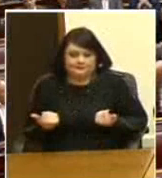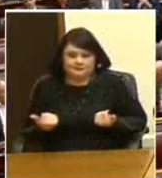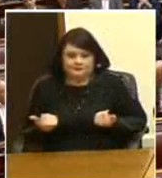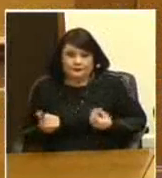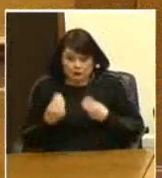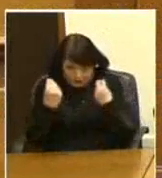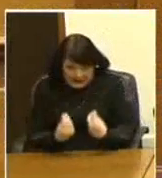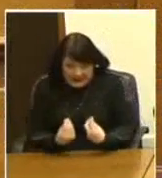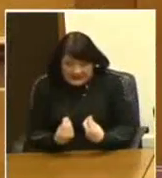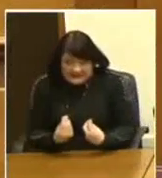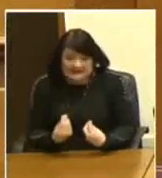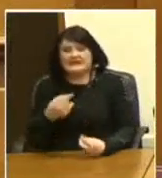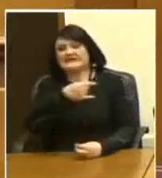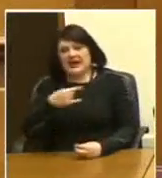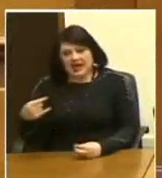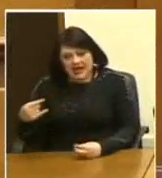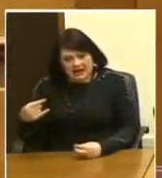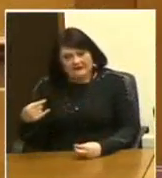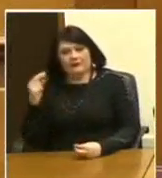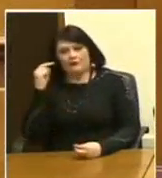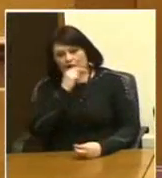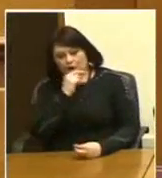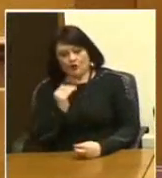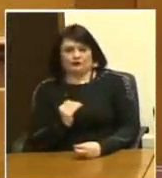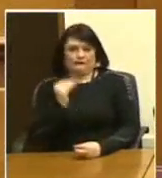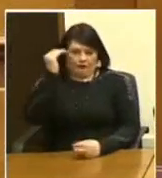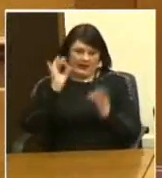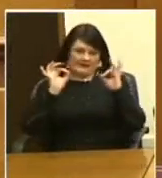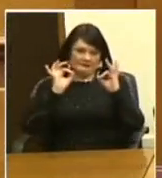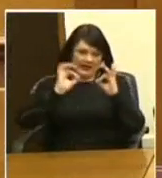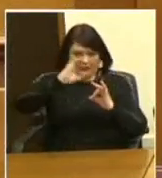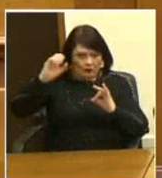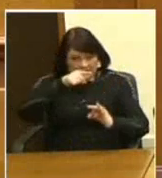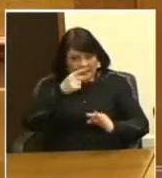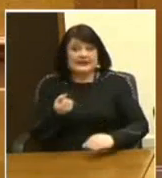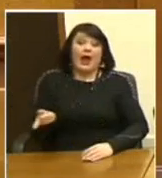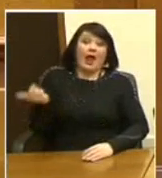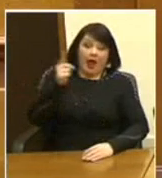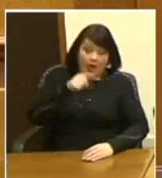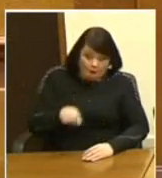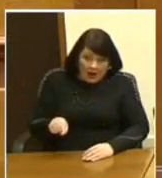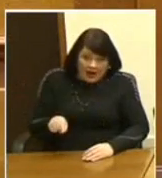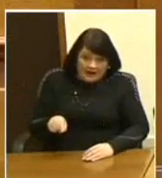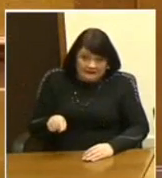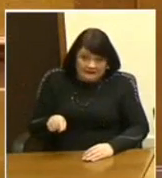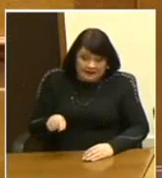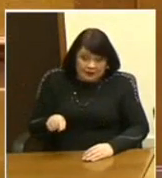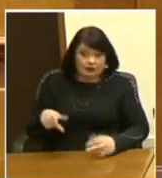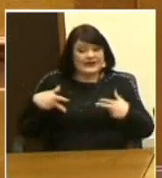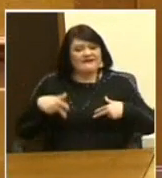Ο Ζάεφ, λοιπόν, ο Πρωθυπουργός της Βόρειας Μακεδονίας, από αύριο και η χώρα του και η κυβέρνησή